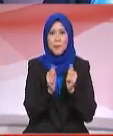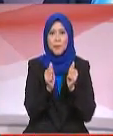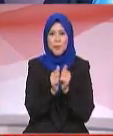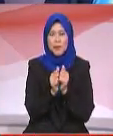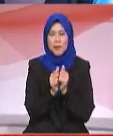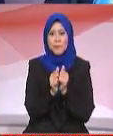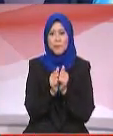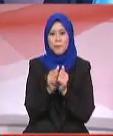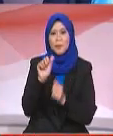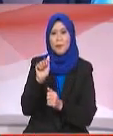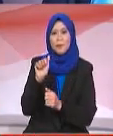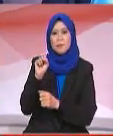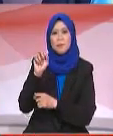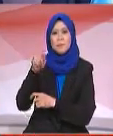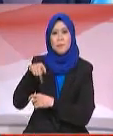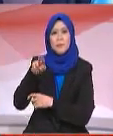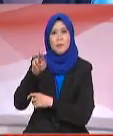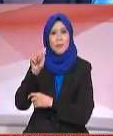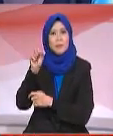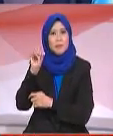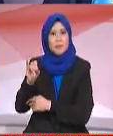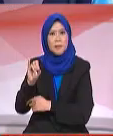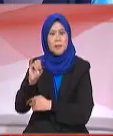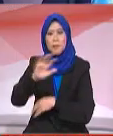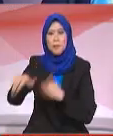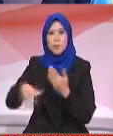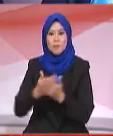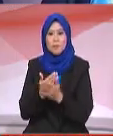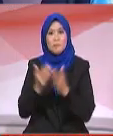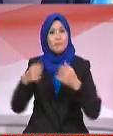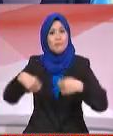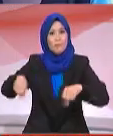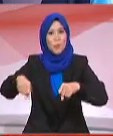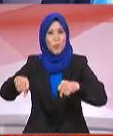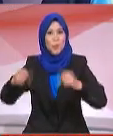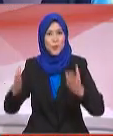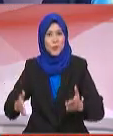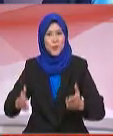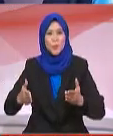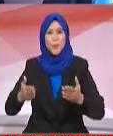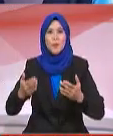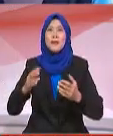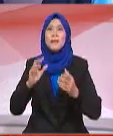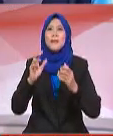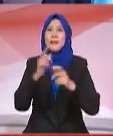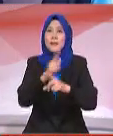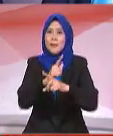aspirasi untuk memastikan semua riders-riders dilindungi di bawah